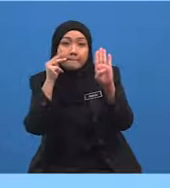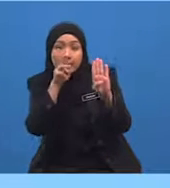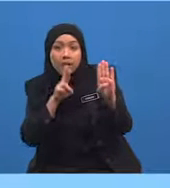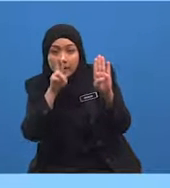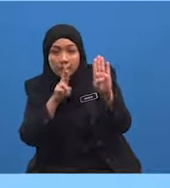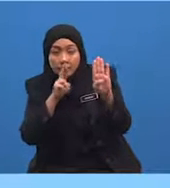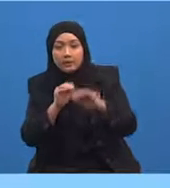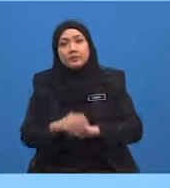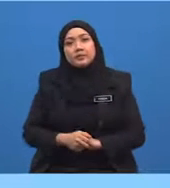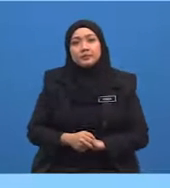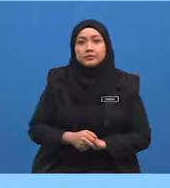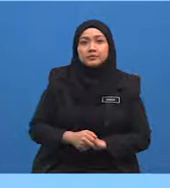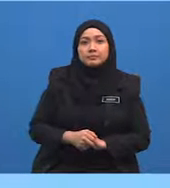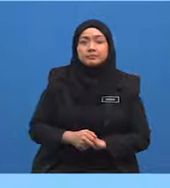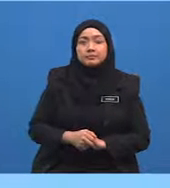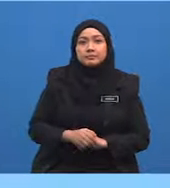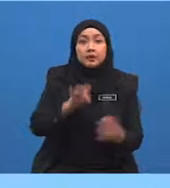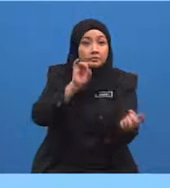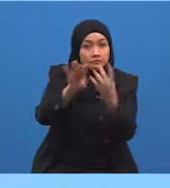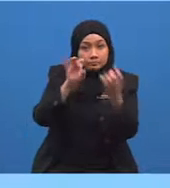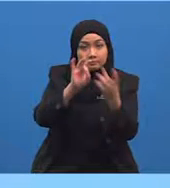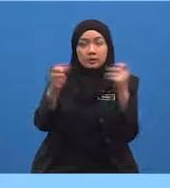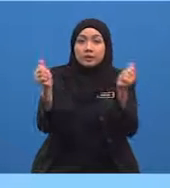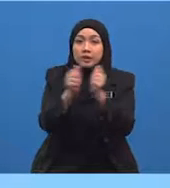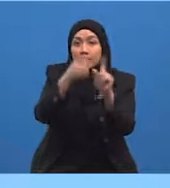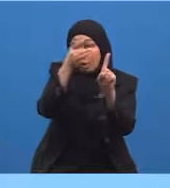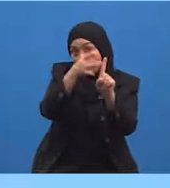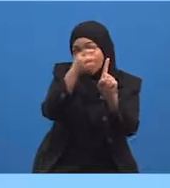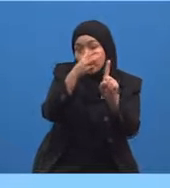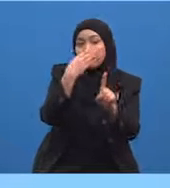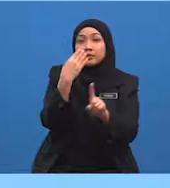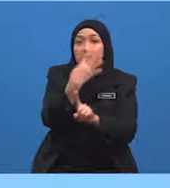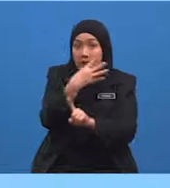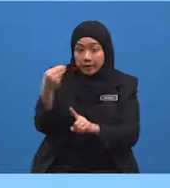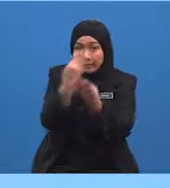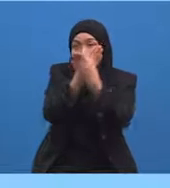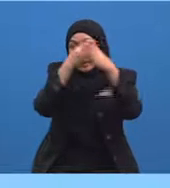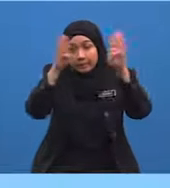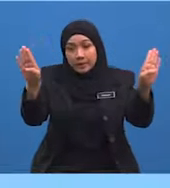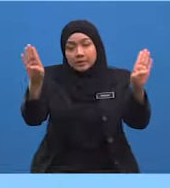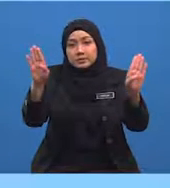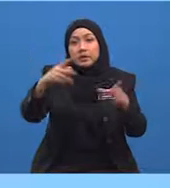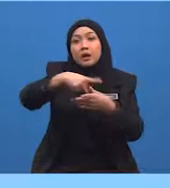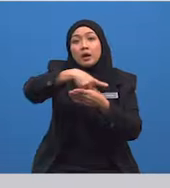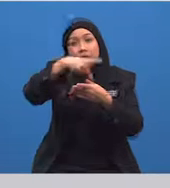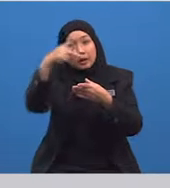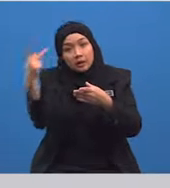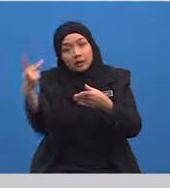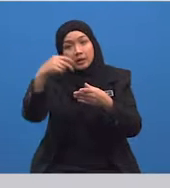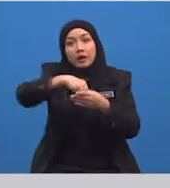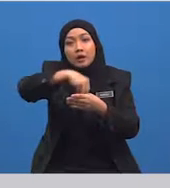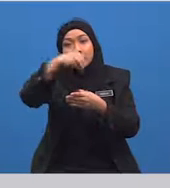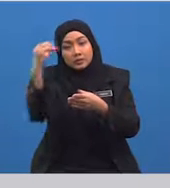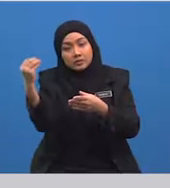juga bertindak balas dengan logam dan membebaskan gas hidrogen.